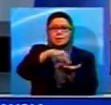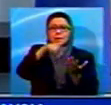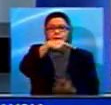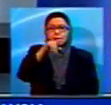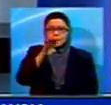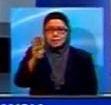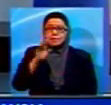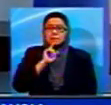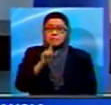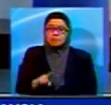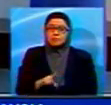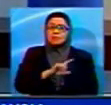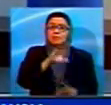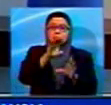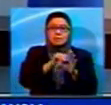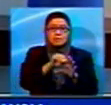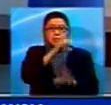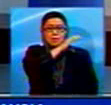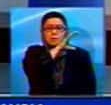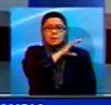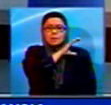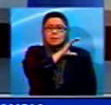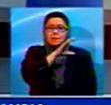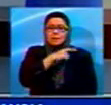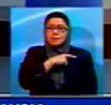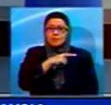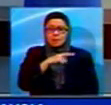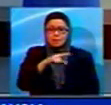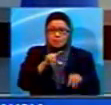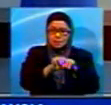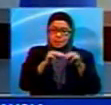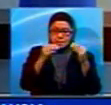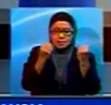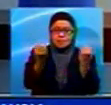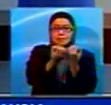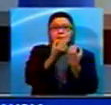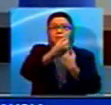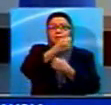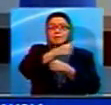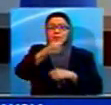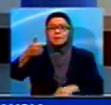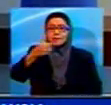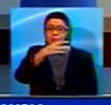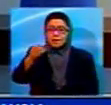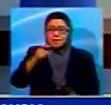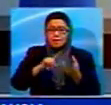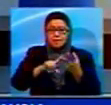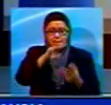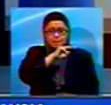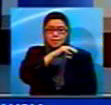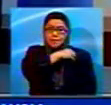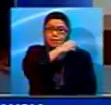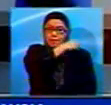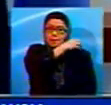agong ke-68 John ases bagi pihak negara wakil tetap Malaysia Datuk Husin Hanif serta pegawai tinggi perwakilan tetap